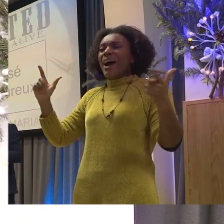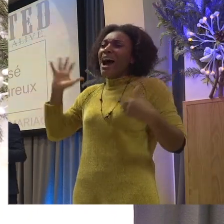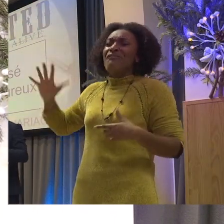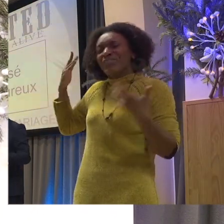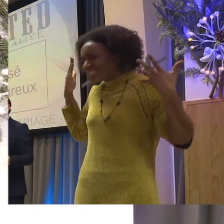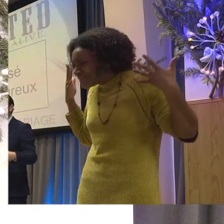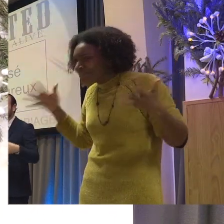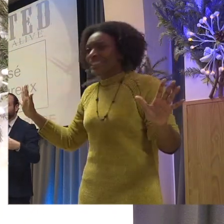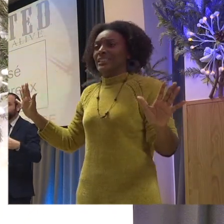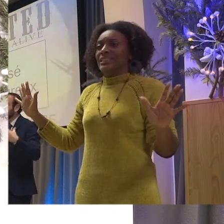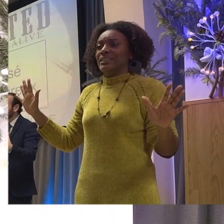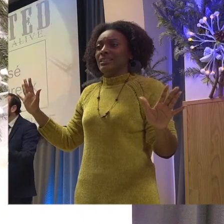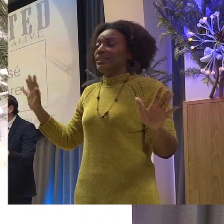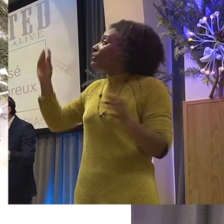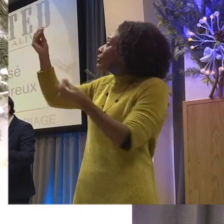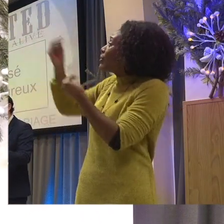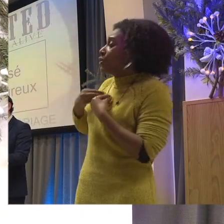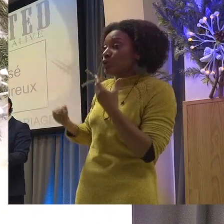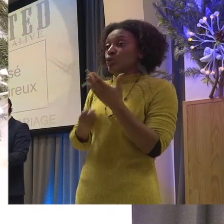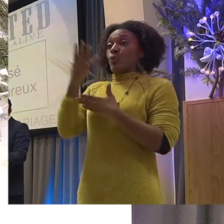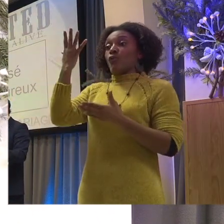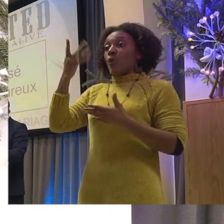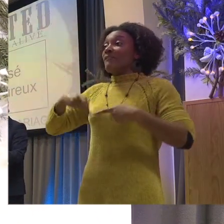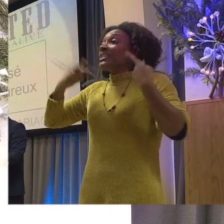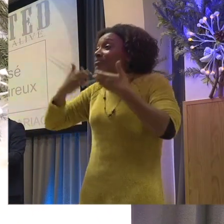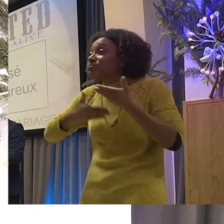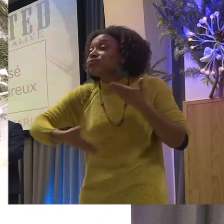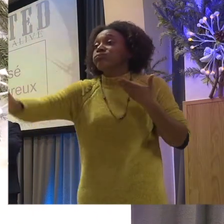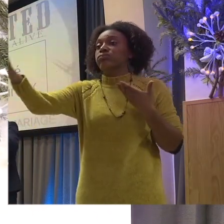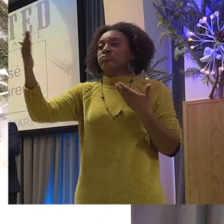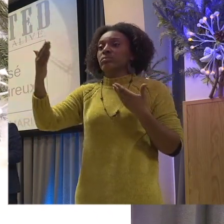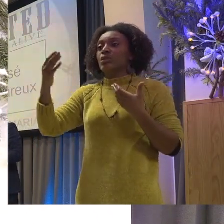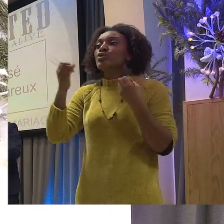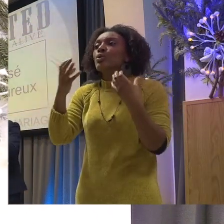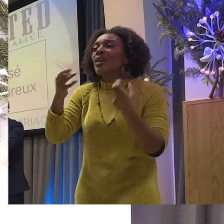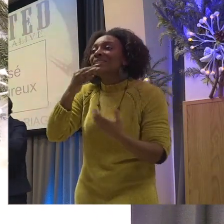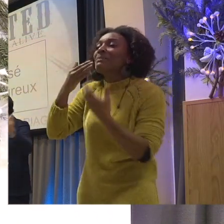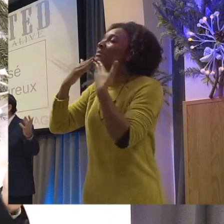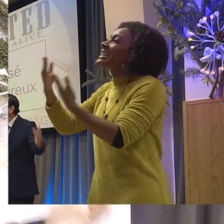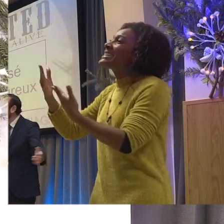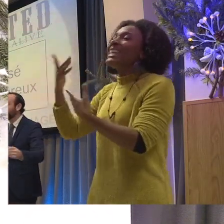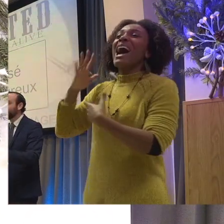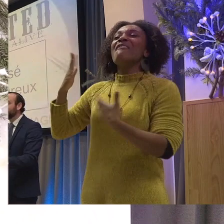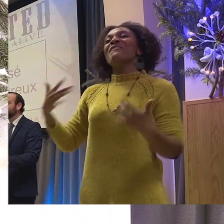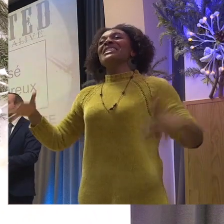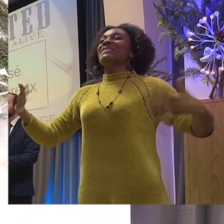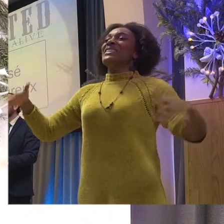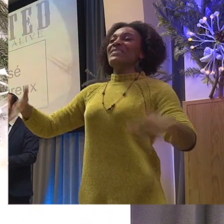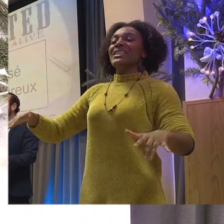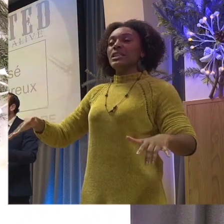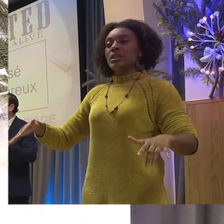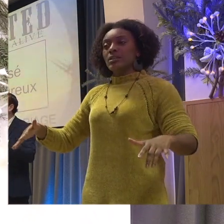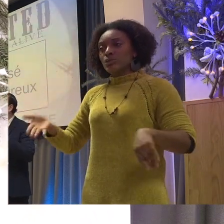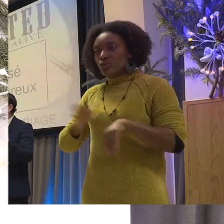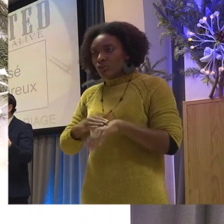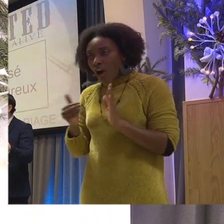passées, soit une parole qui soit vivante dans ta vie. On croit en cette parole. On dit, Seigneur, merci, parce que les choses anciennes sont passées. Alléluia. Et